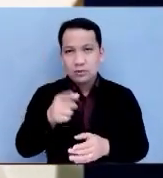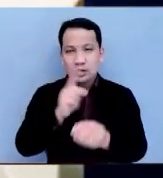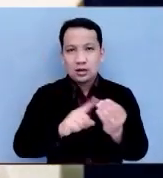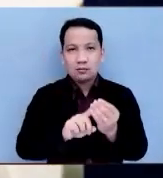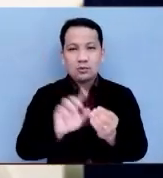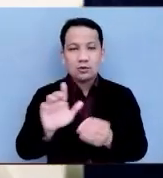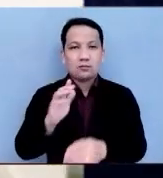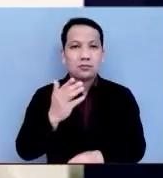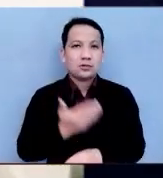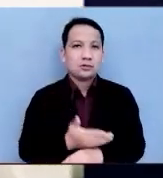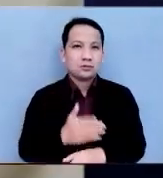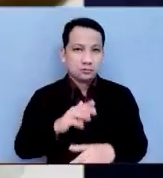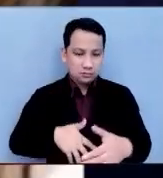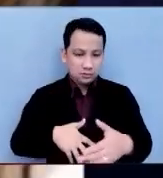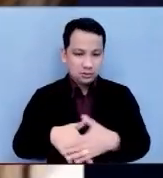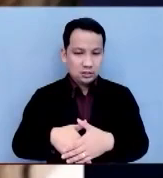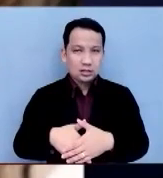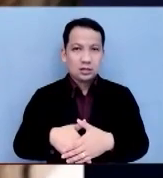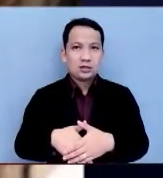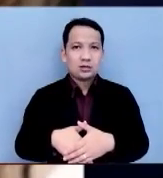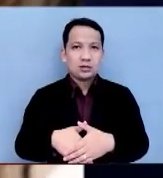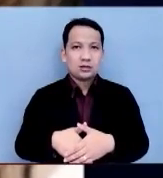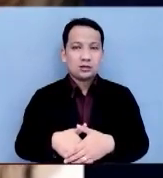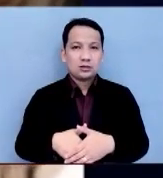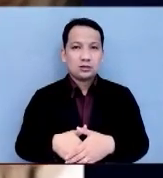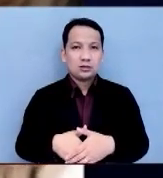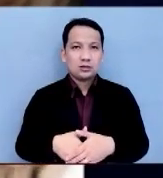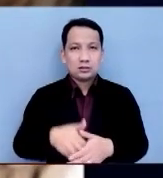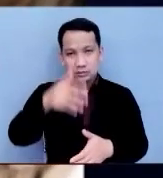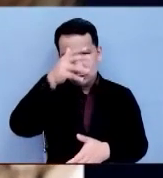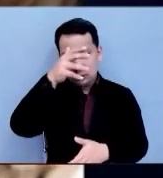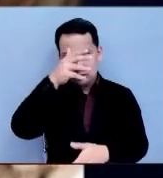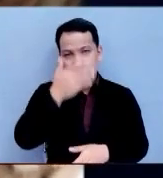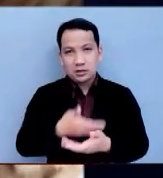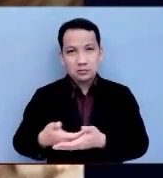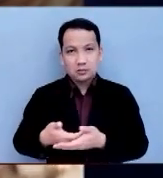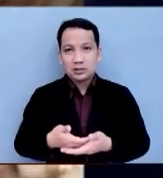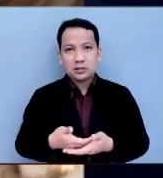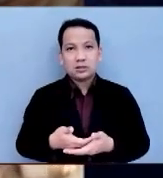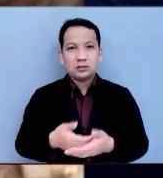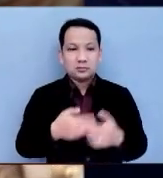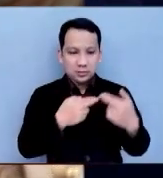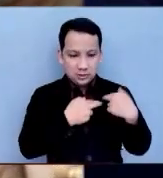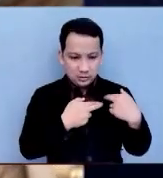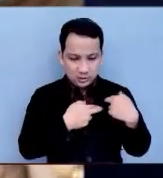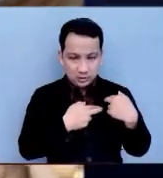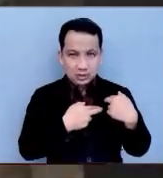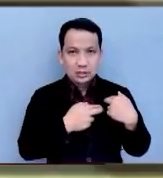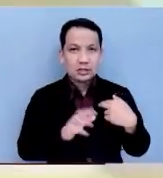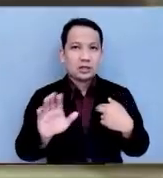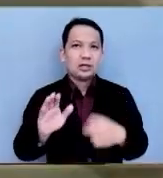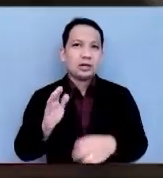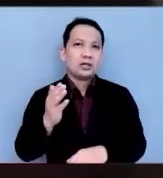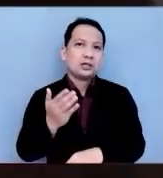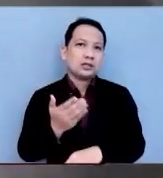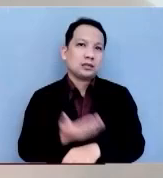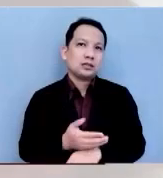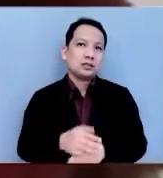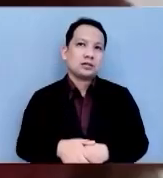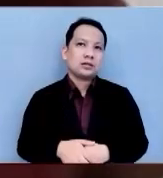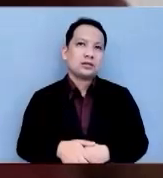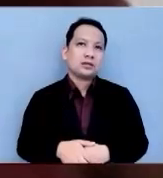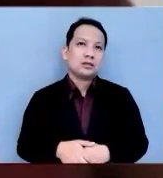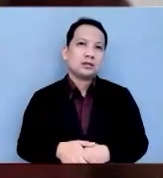kanyang pagbubuntis. Tinalikuran kasi ng ama ng kanyang dinadala ang responsibilidad nito sa kanya. Ang tagal ko po